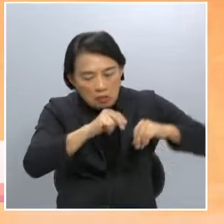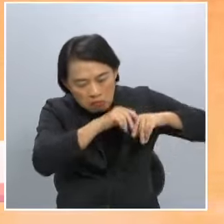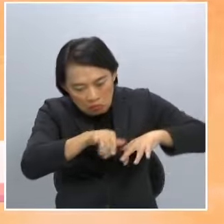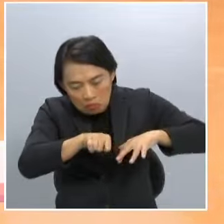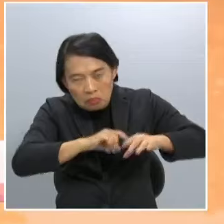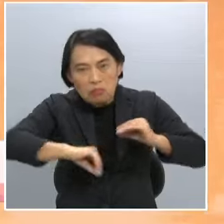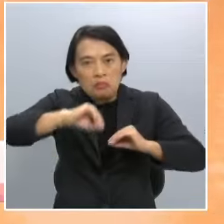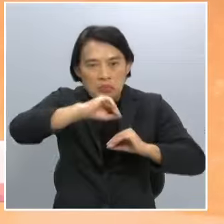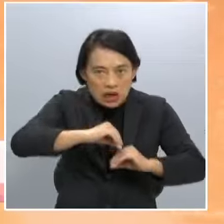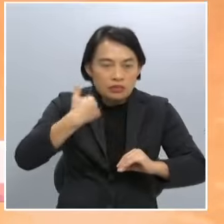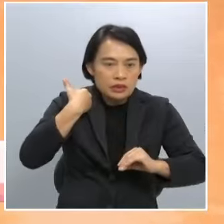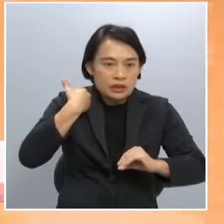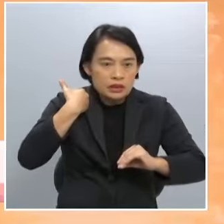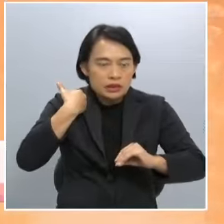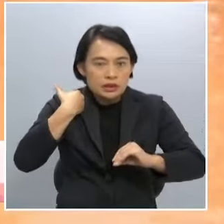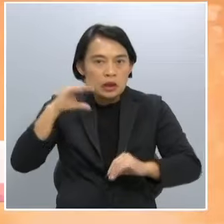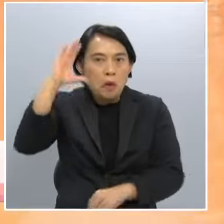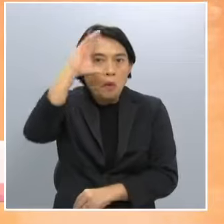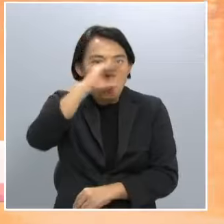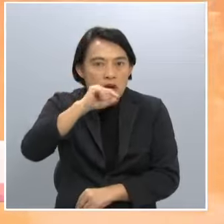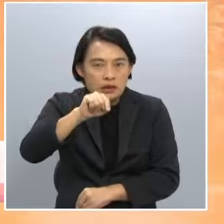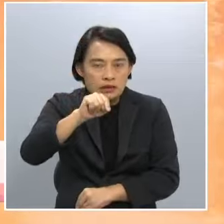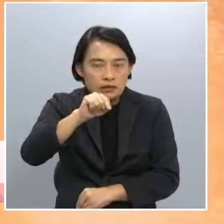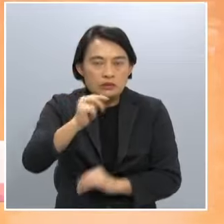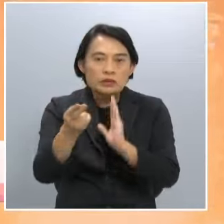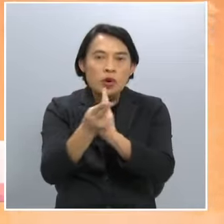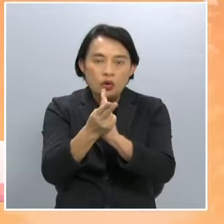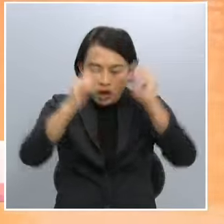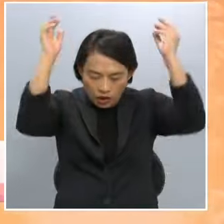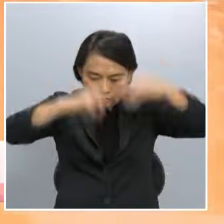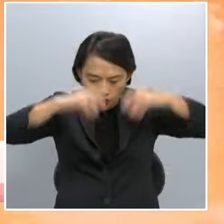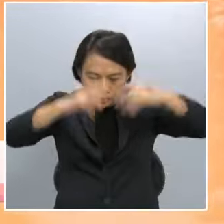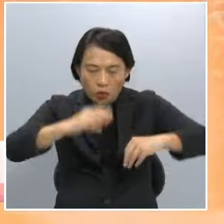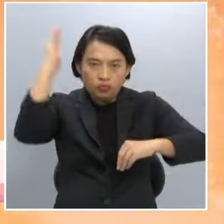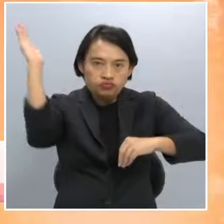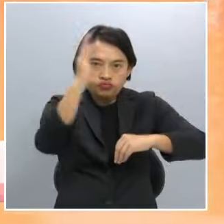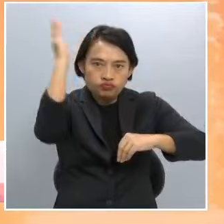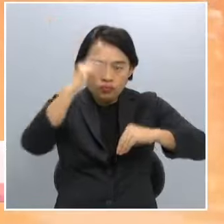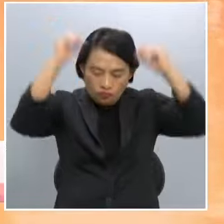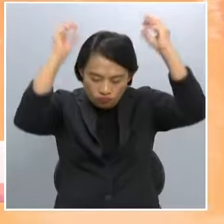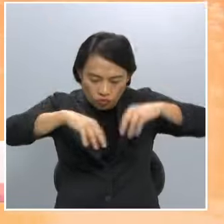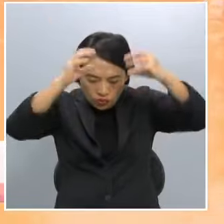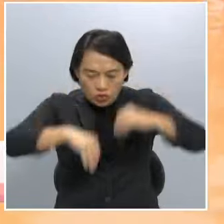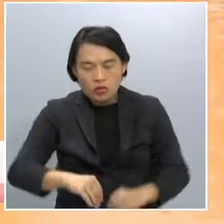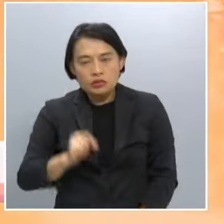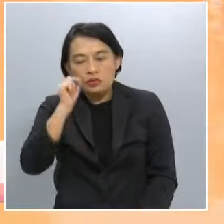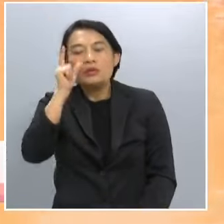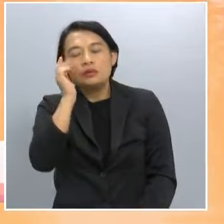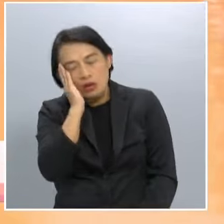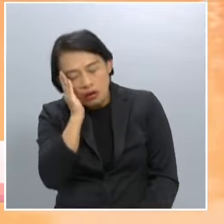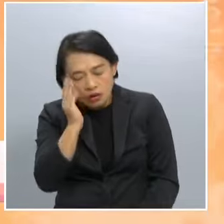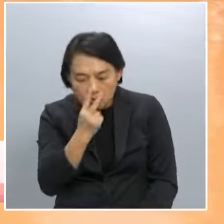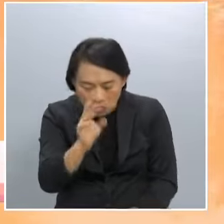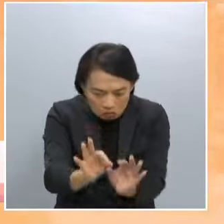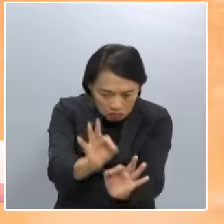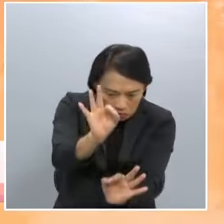ก็ในพื้นที่จังหวัดหนองคายเองก็มีพายุฝนตกหนักนะครับเล่นเอาชาวบ้านเนี่ยก็คือนอนกันไม่หลับเลยต้องมาเฝ้าวัดระดับน้ำว่าจะมี